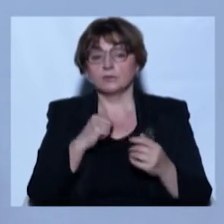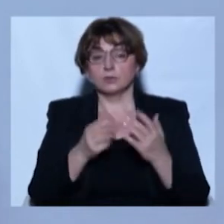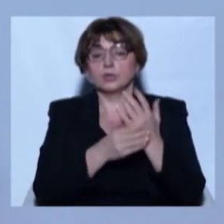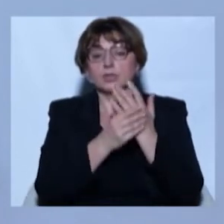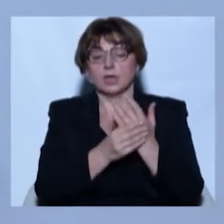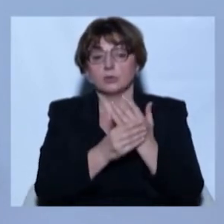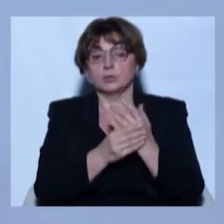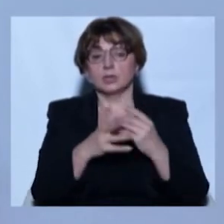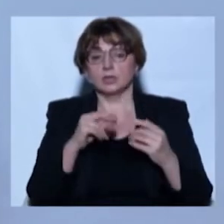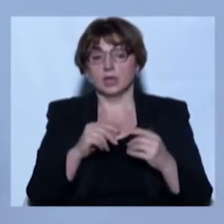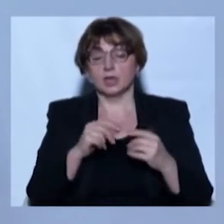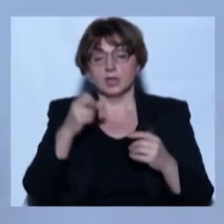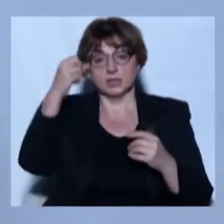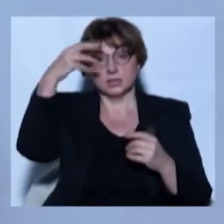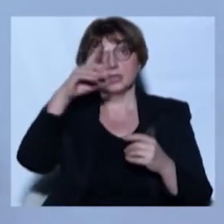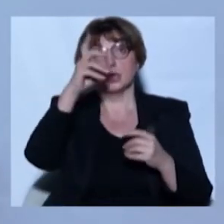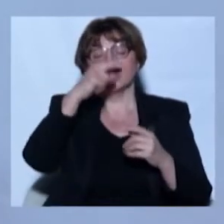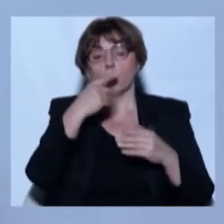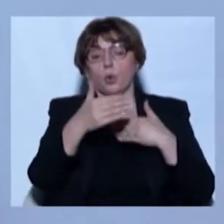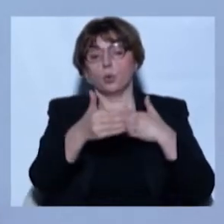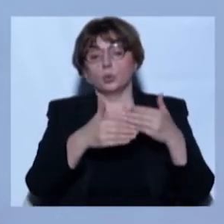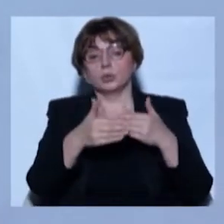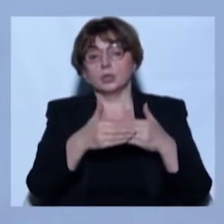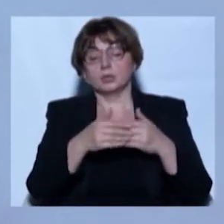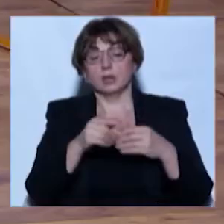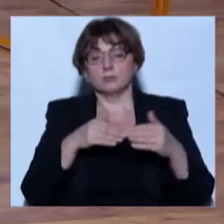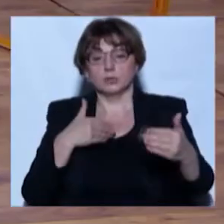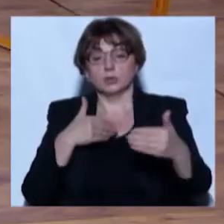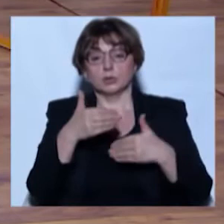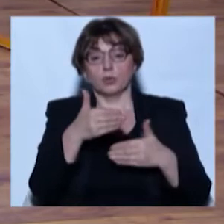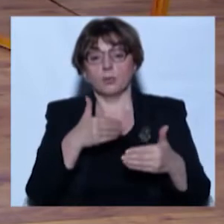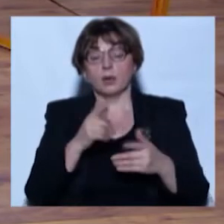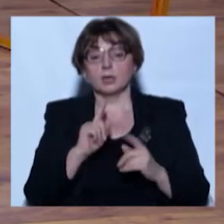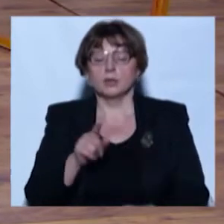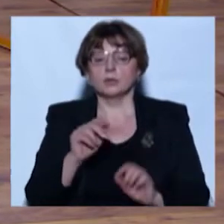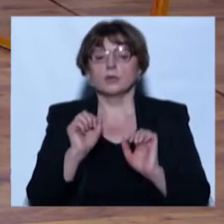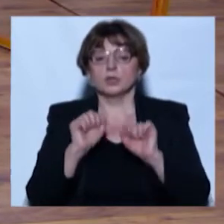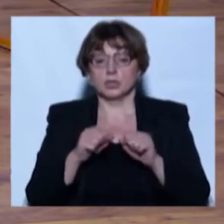անու սխեղուլիսա դա սինատլից ծխարոս ուրդի էրդ գանլագեպազ է, դկեն